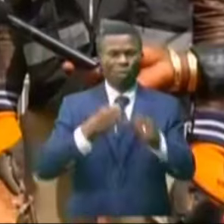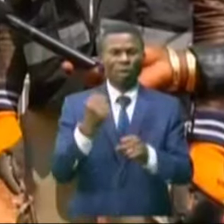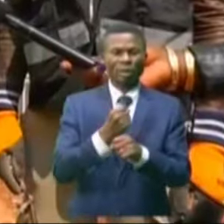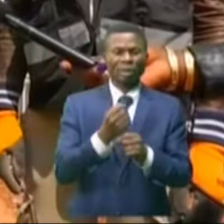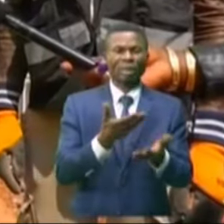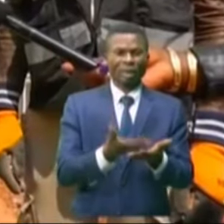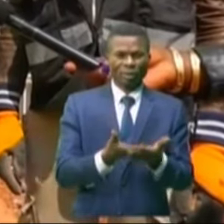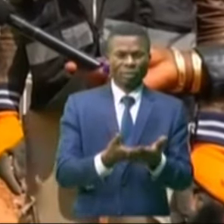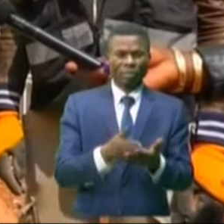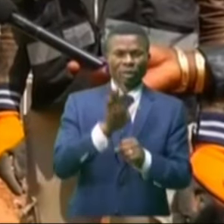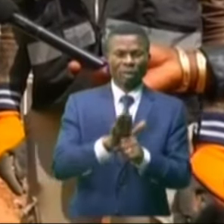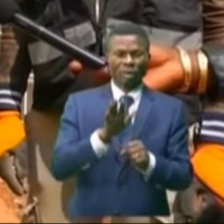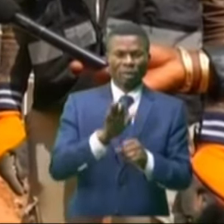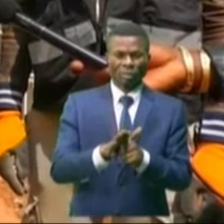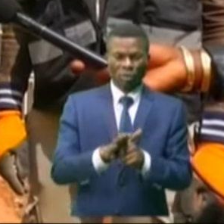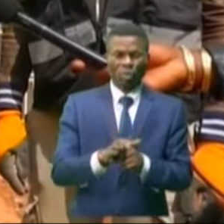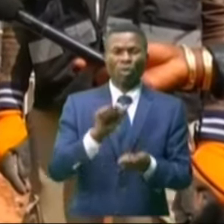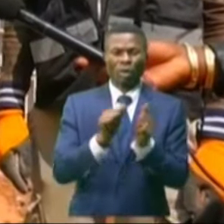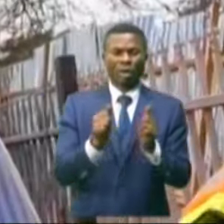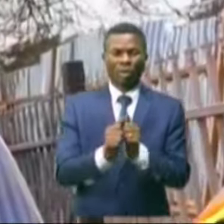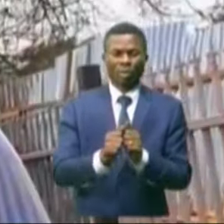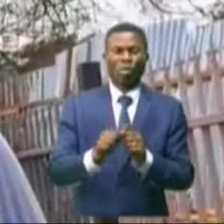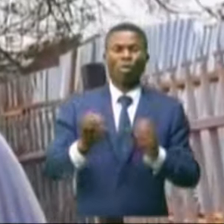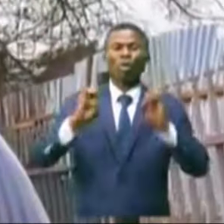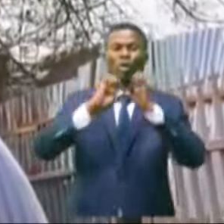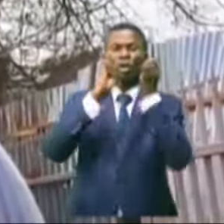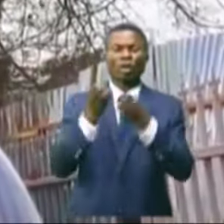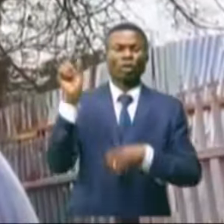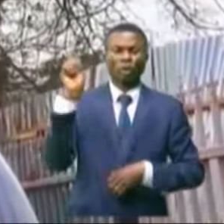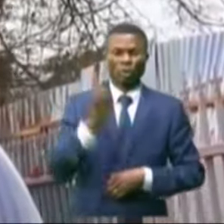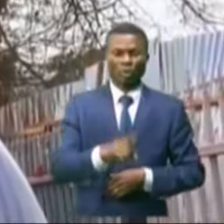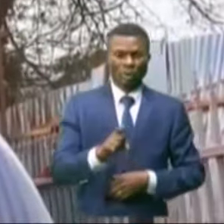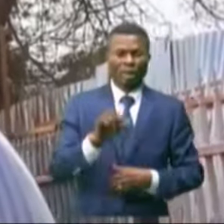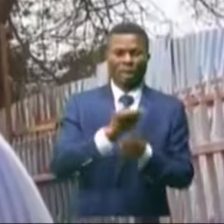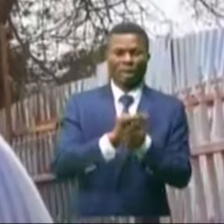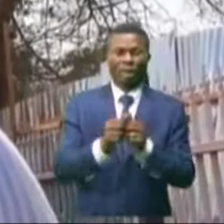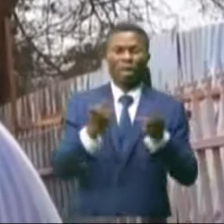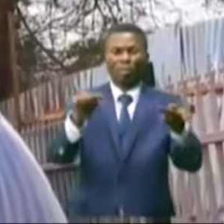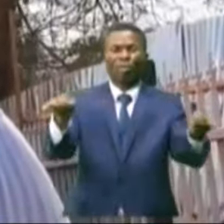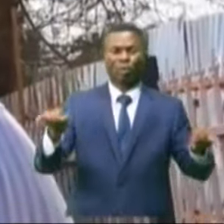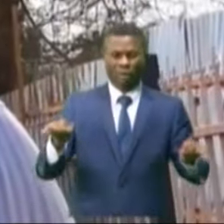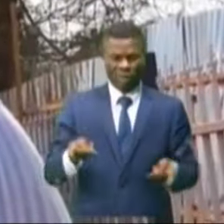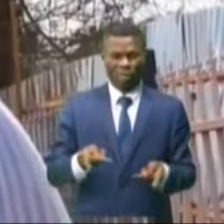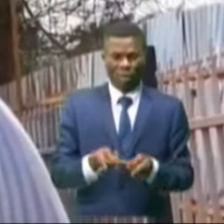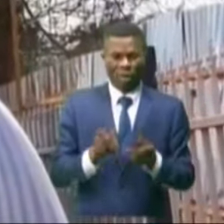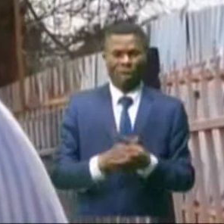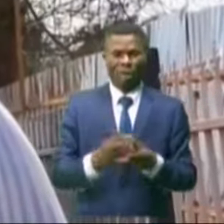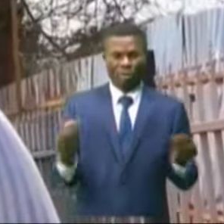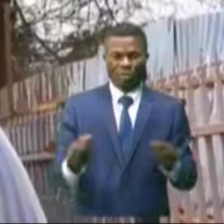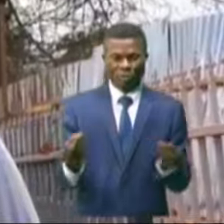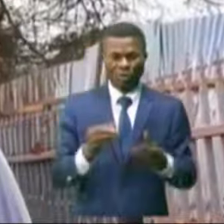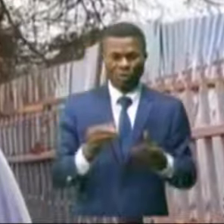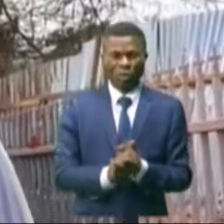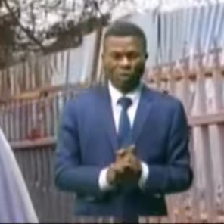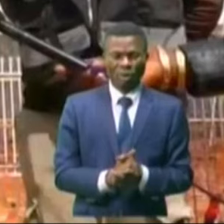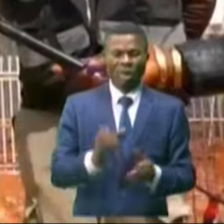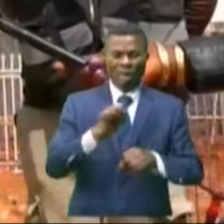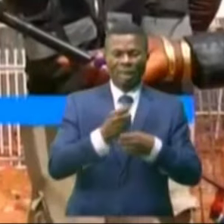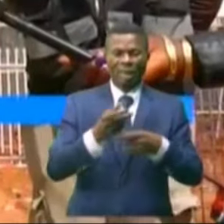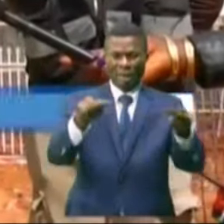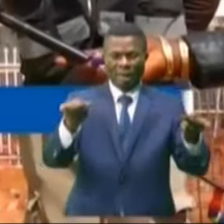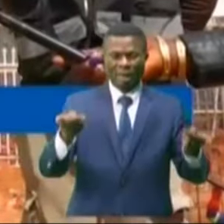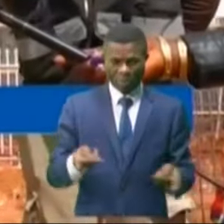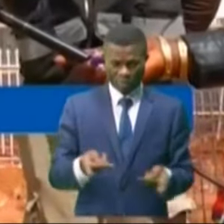avait plusieurs challenges qui s'étaient présentés, entre autres le problème de l'espace, parce qu'on devait créer un espace qui va